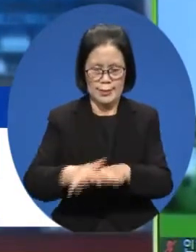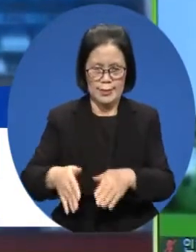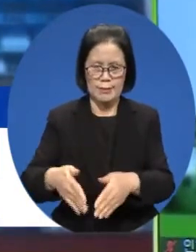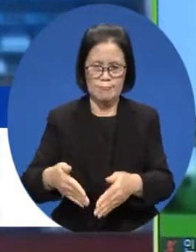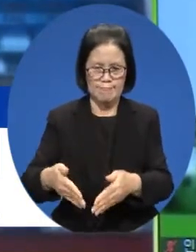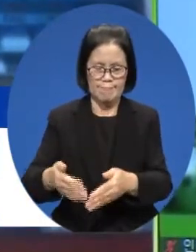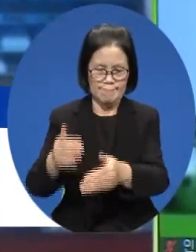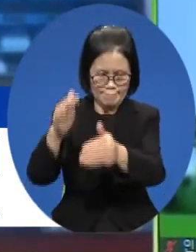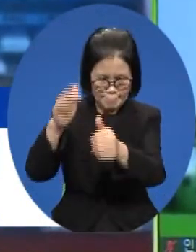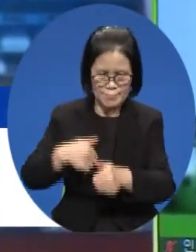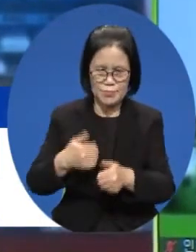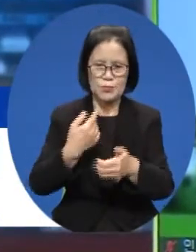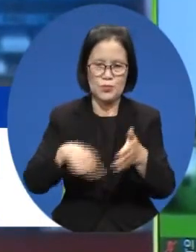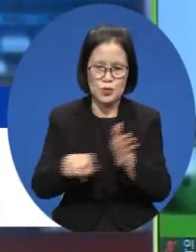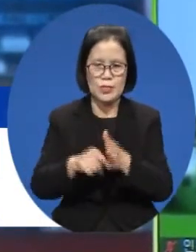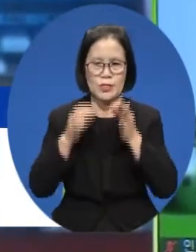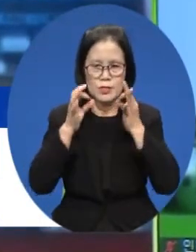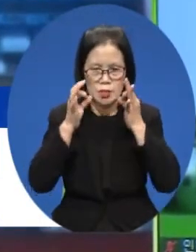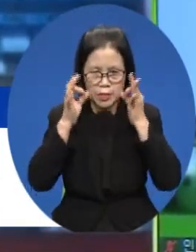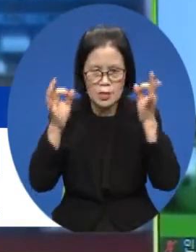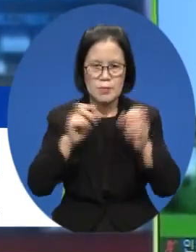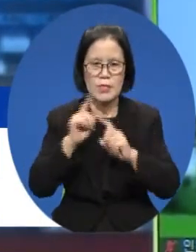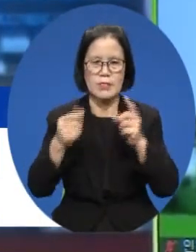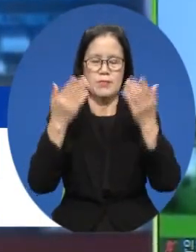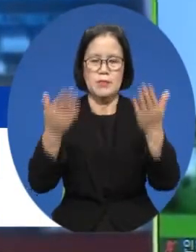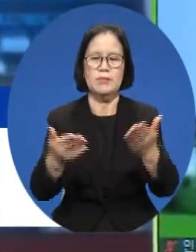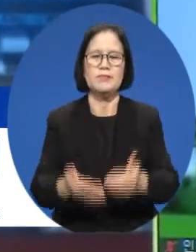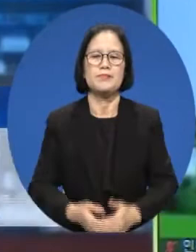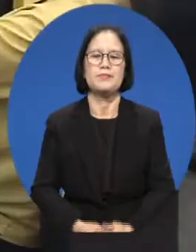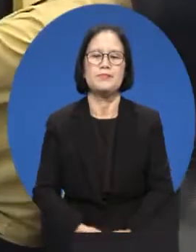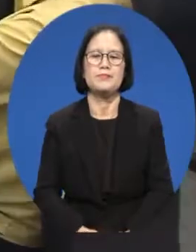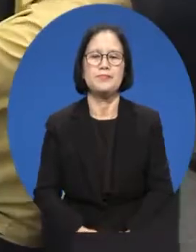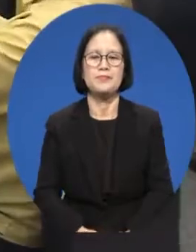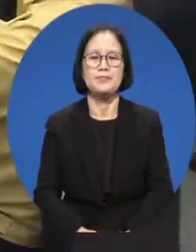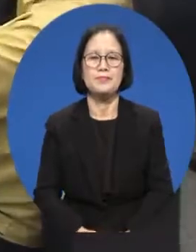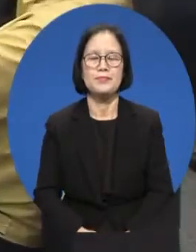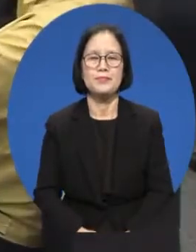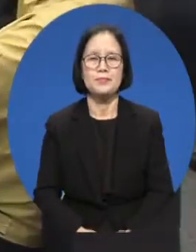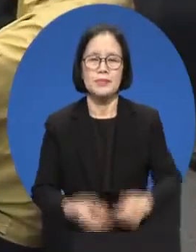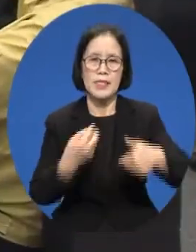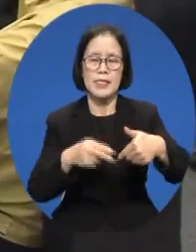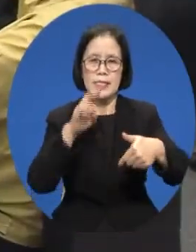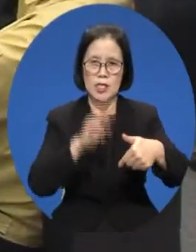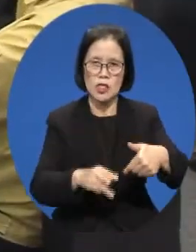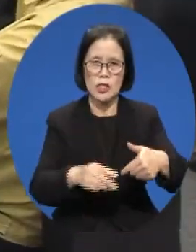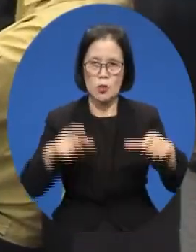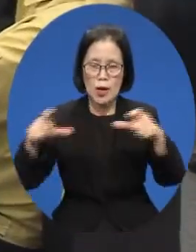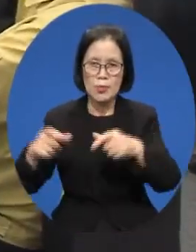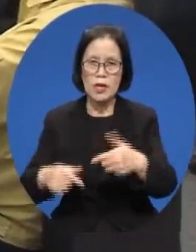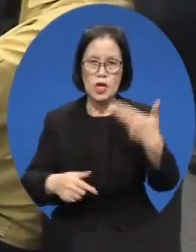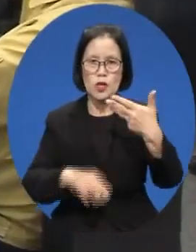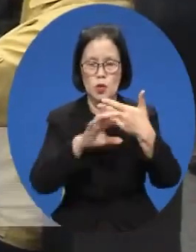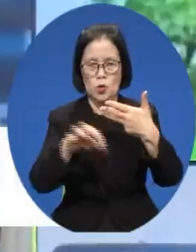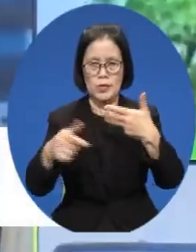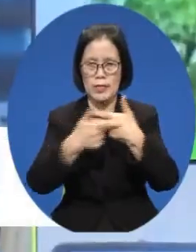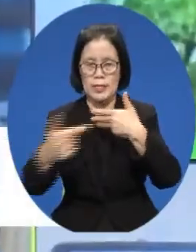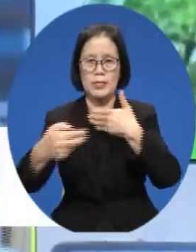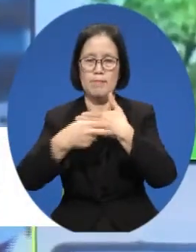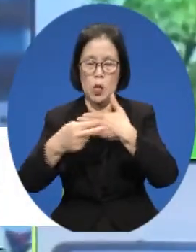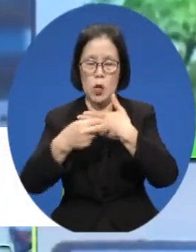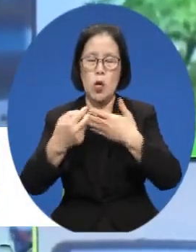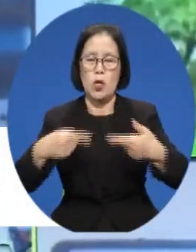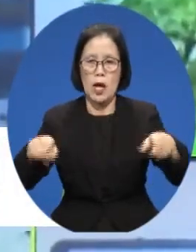일치를 위해서 최선을 다할 것을 말씀드리고 인천시와 관내에 8곳에 대형 병원들도